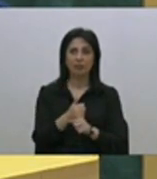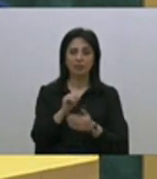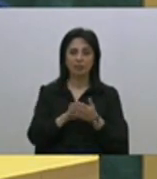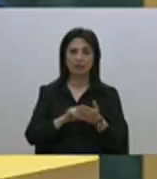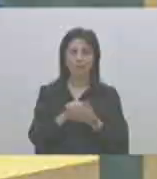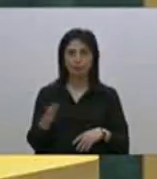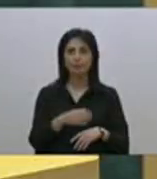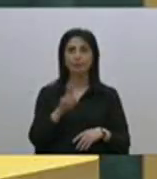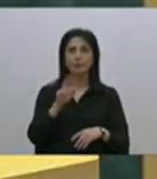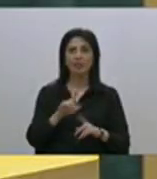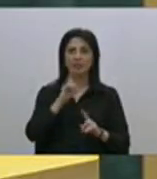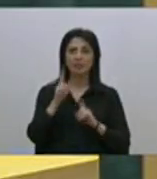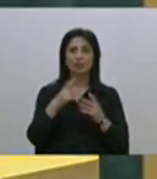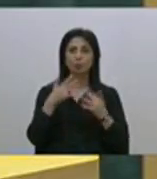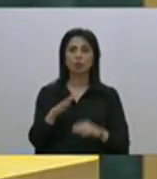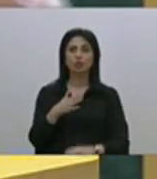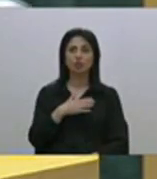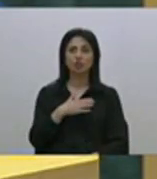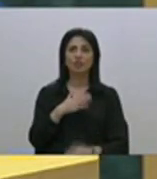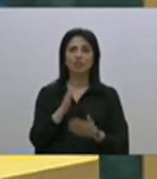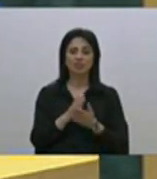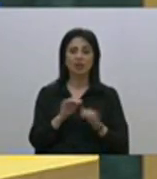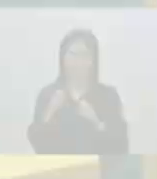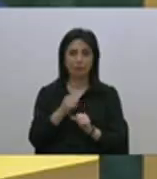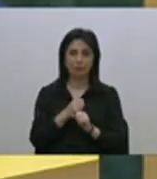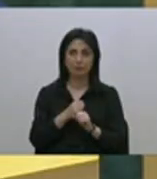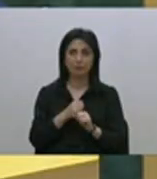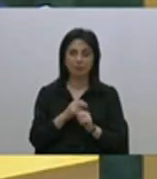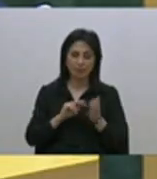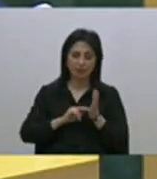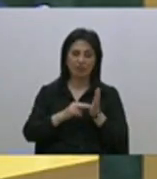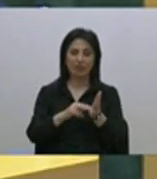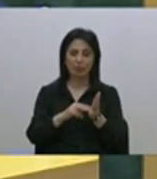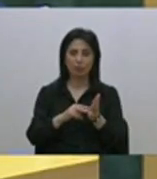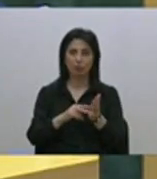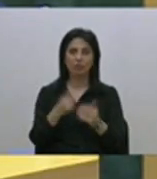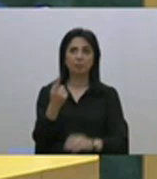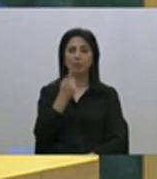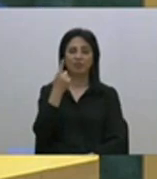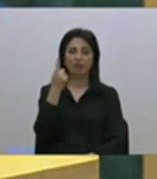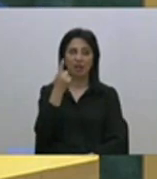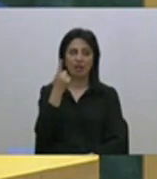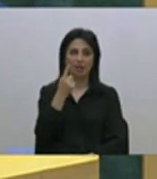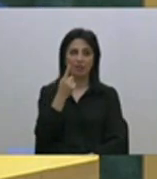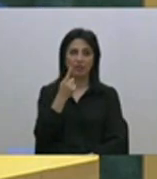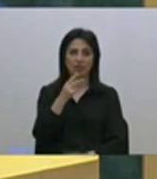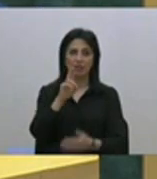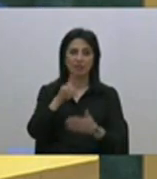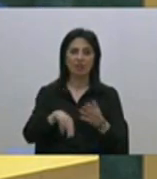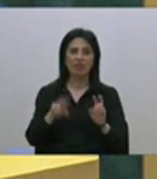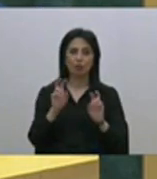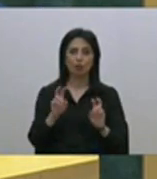საფუძველი იყო. წელს უკვე ჩვენ გვაქვს შესაძლებლობა დავგეგმოთ პირველადი